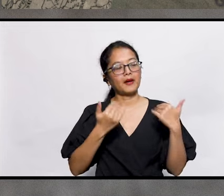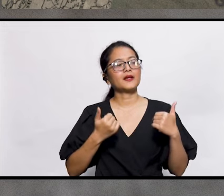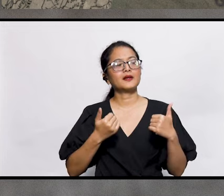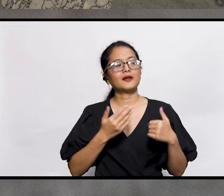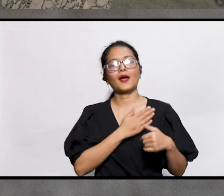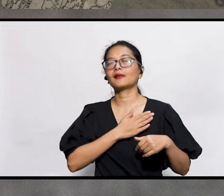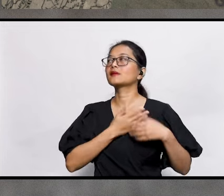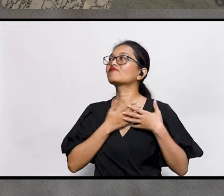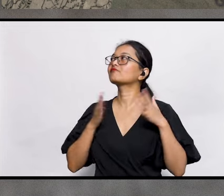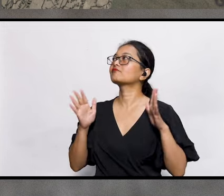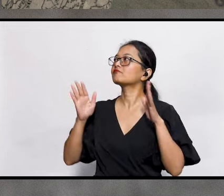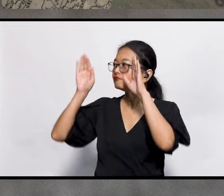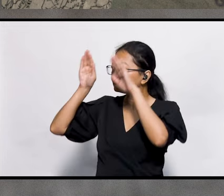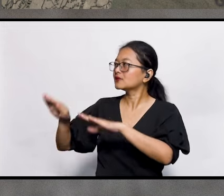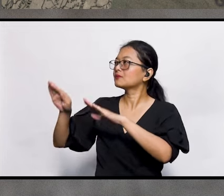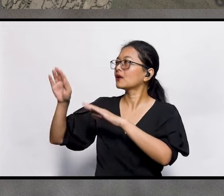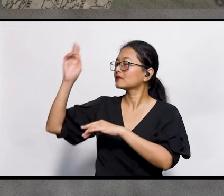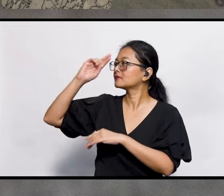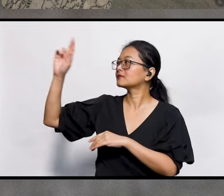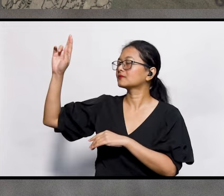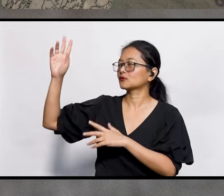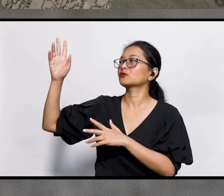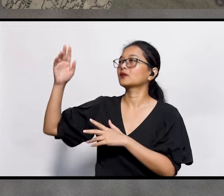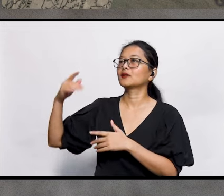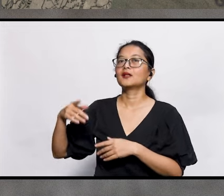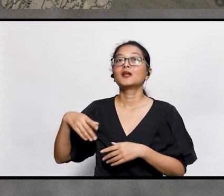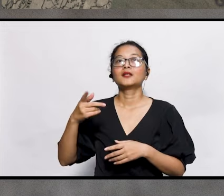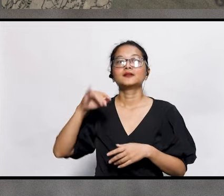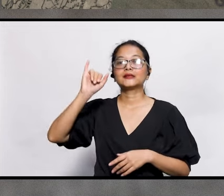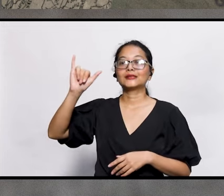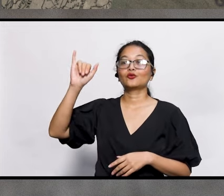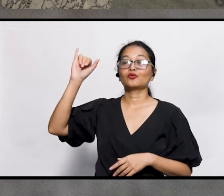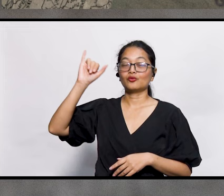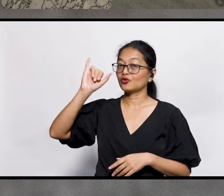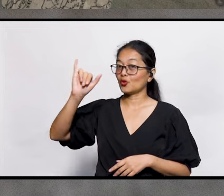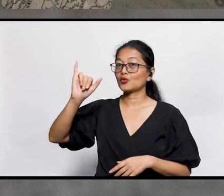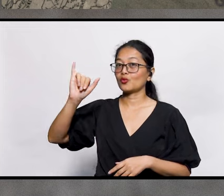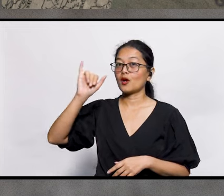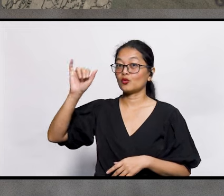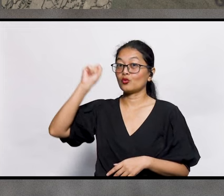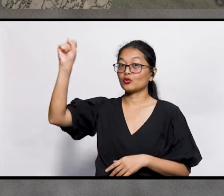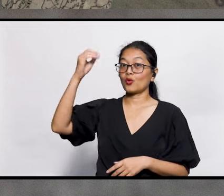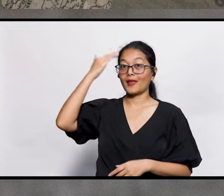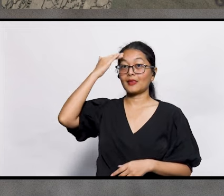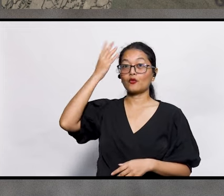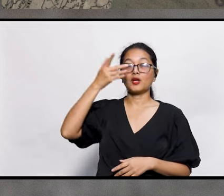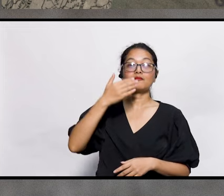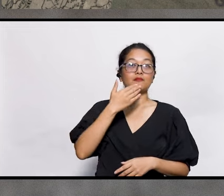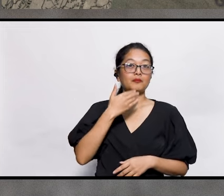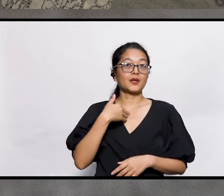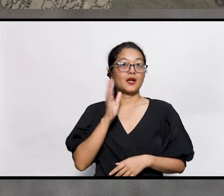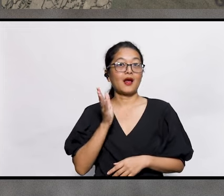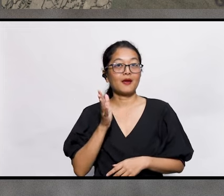dilatih Josua tahu dia pernah mengalami Journey of gilgal Dia pernah mengalami Journey of Lembah